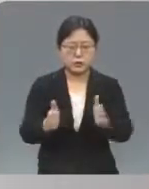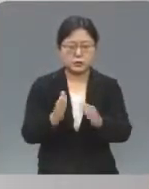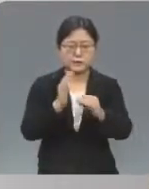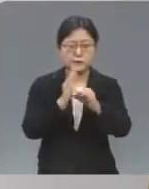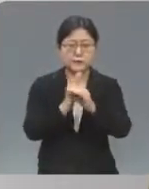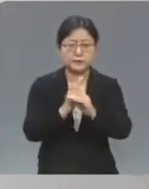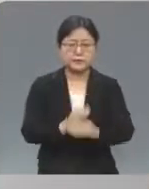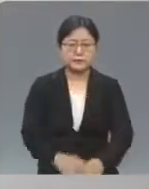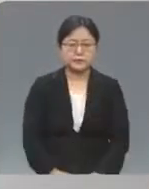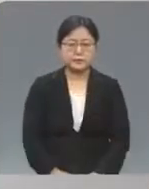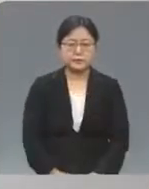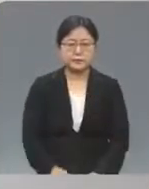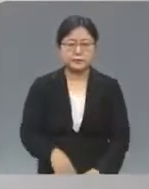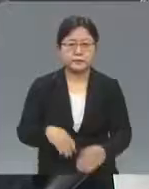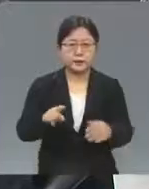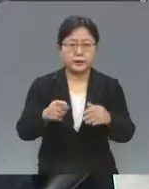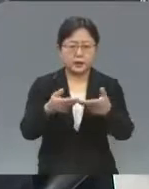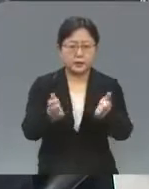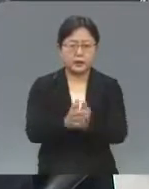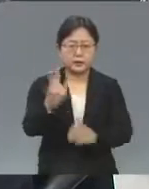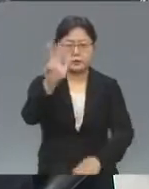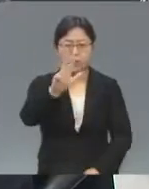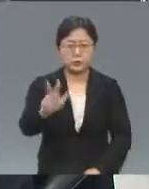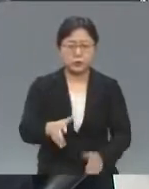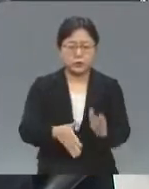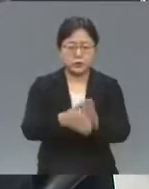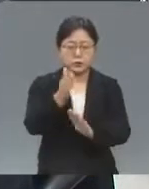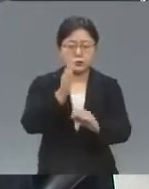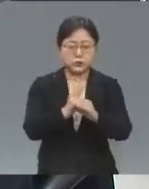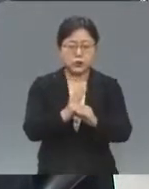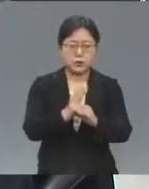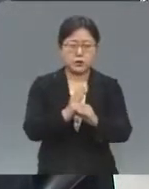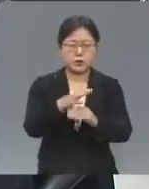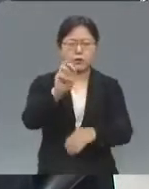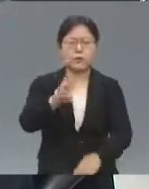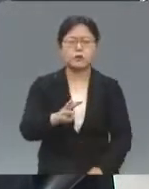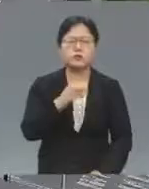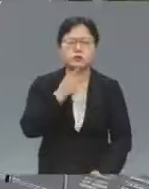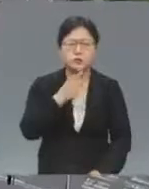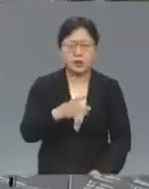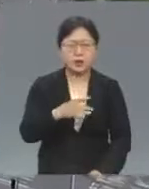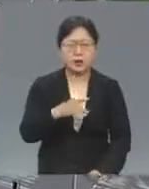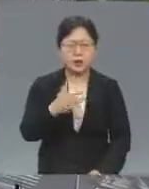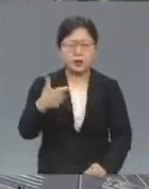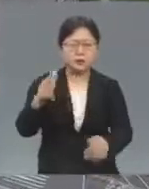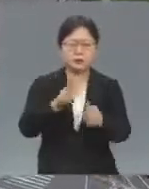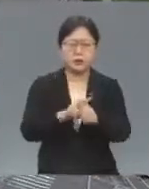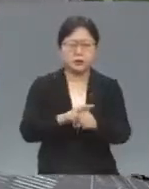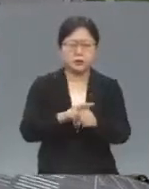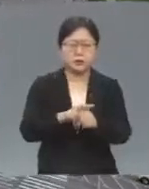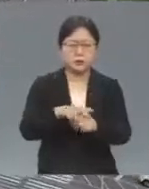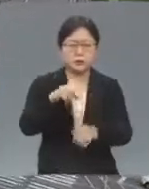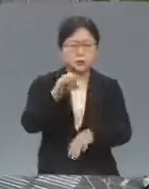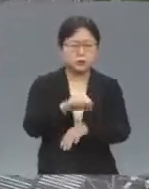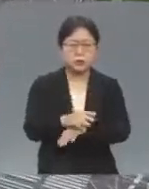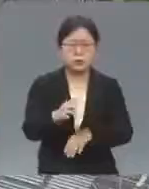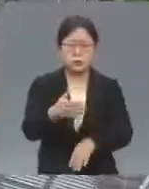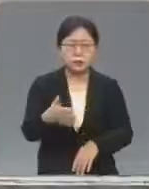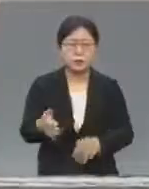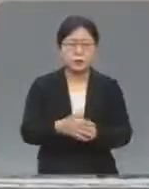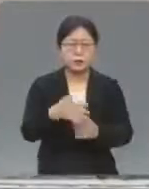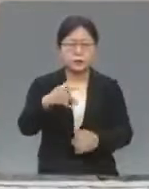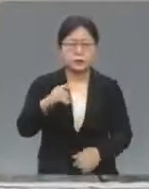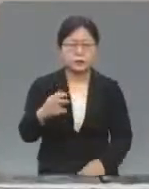때문입니다 이 단체는 전국 광역시 가운데 유일하게 광주의 만 복합 쇼핑 놀이 없다 며 전남 방직과